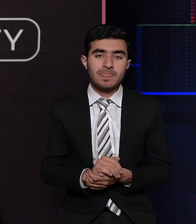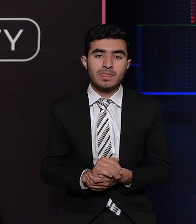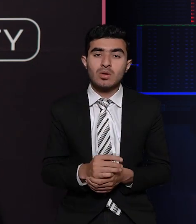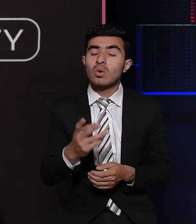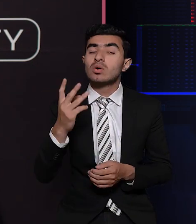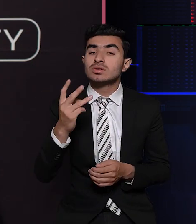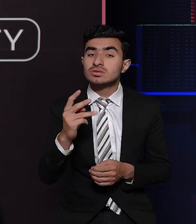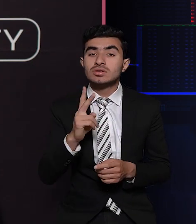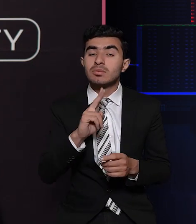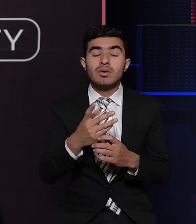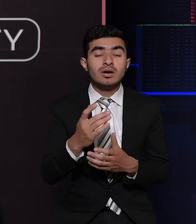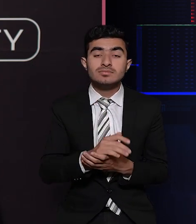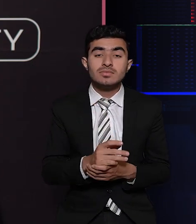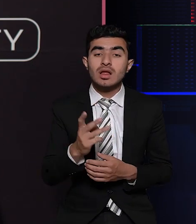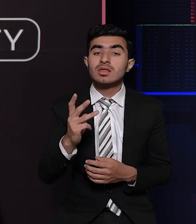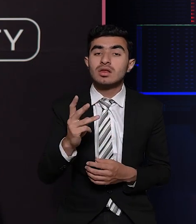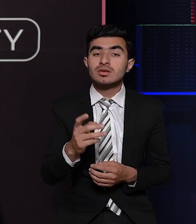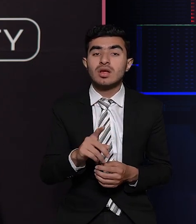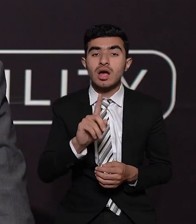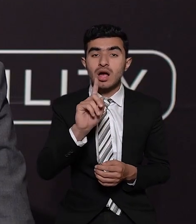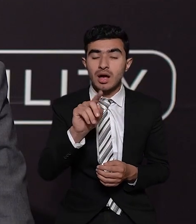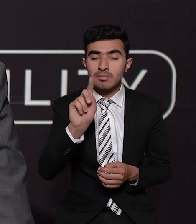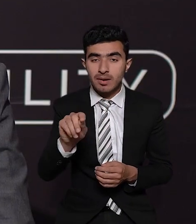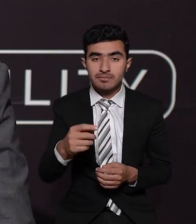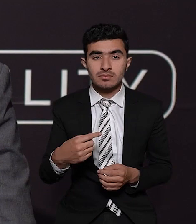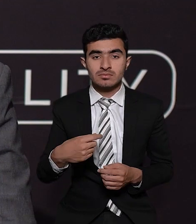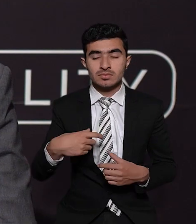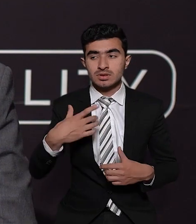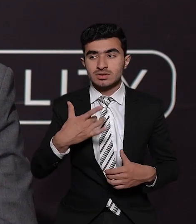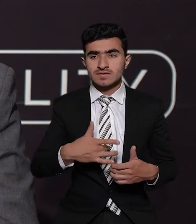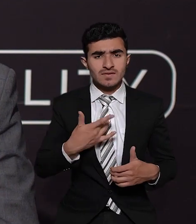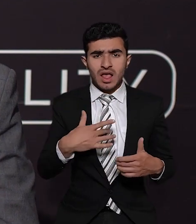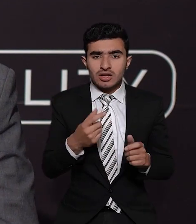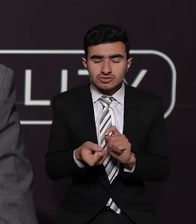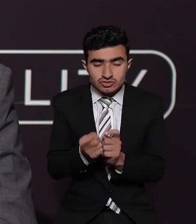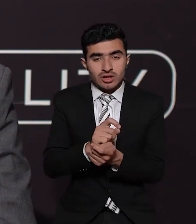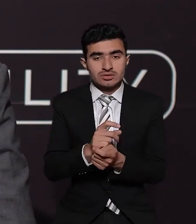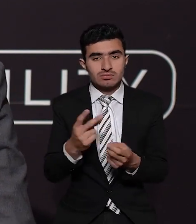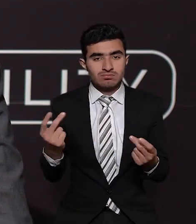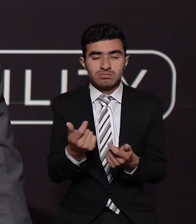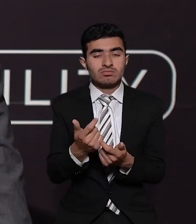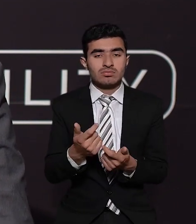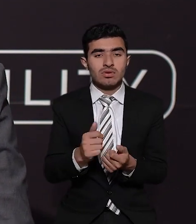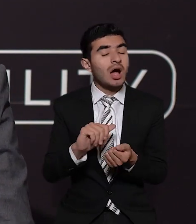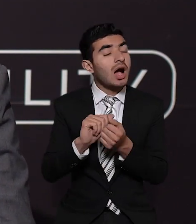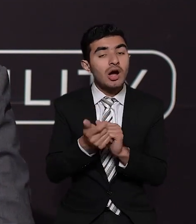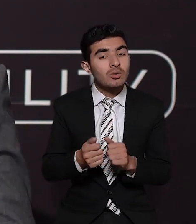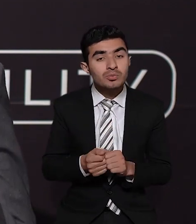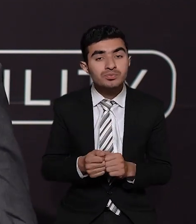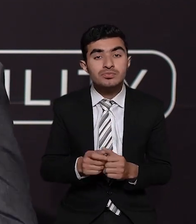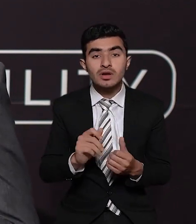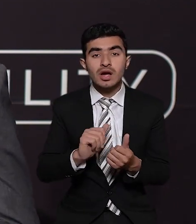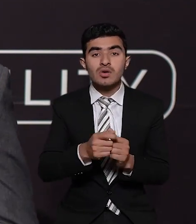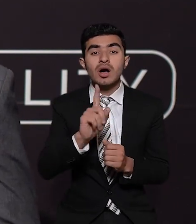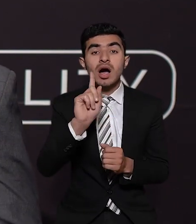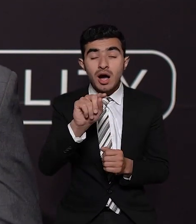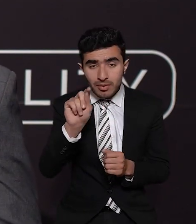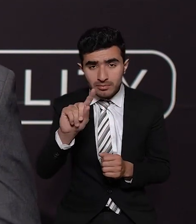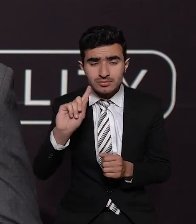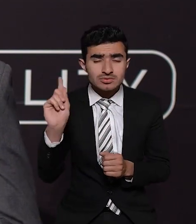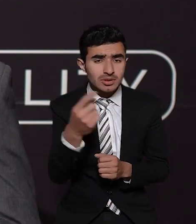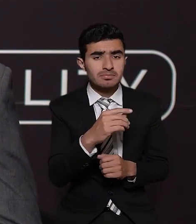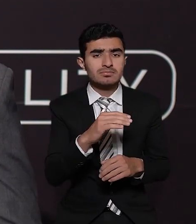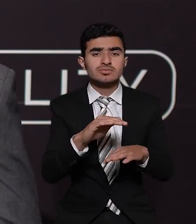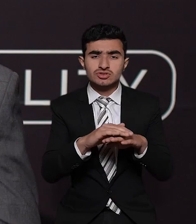ہے. مطلب ہمیں اپنے آپ کو تھپکی دیتے رہنا چاہیے, شاباش دیتے رہنا چاہیے. ہمیں اپنے آپ کو بتاتے رہنا